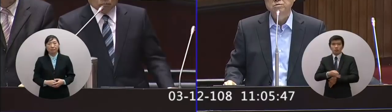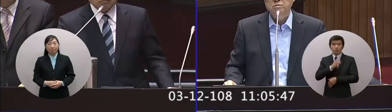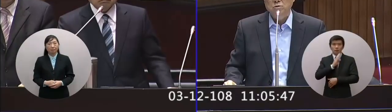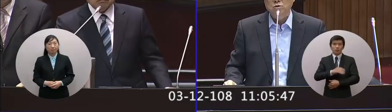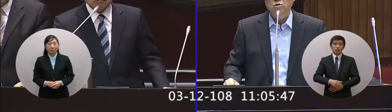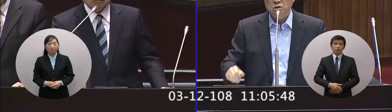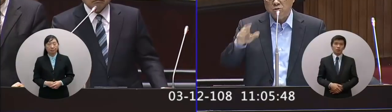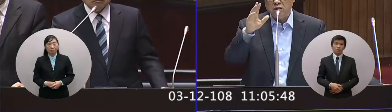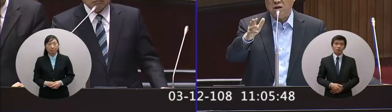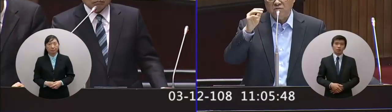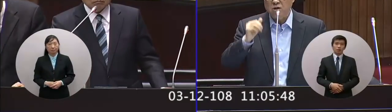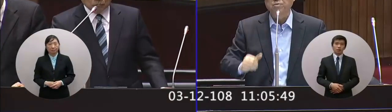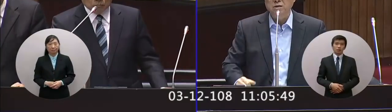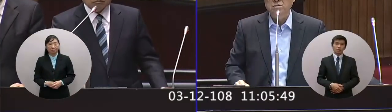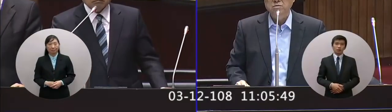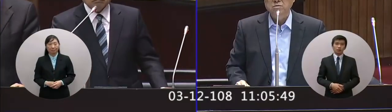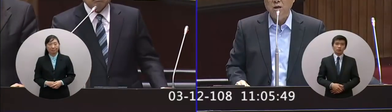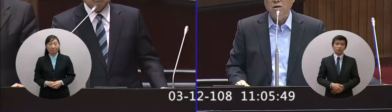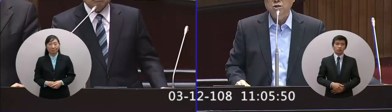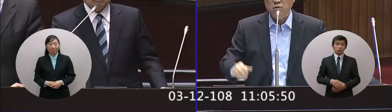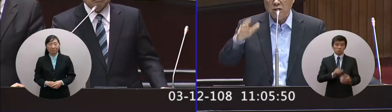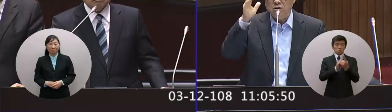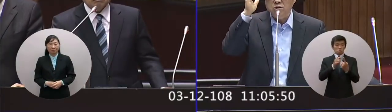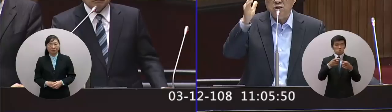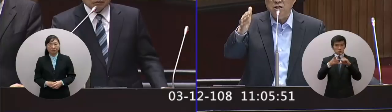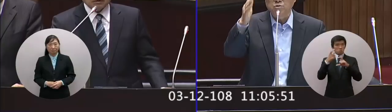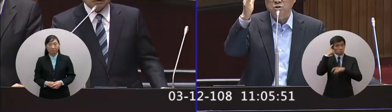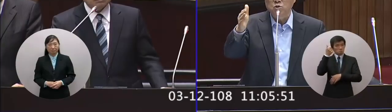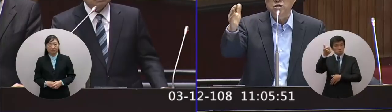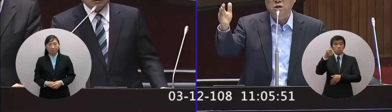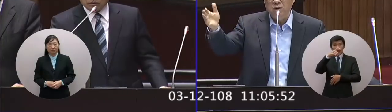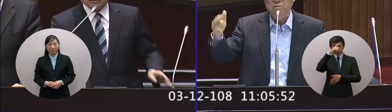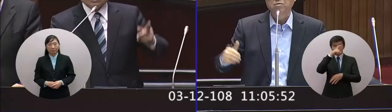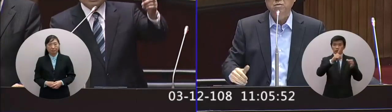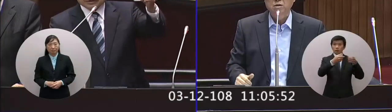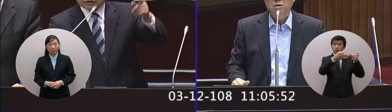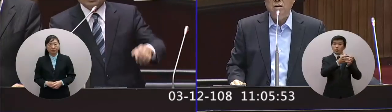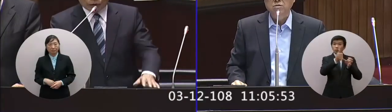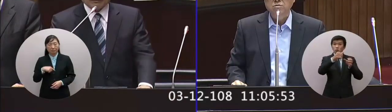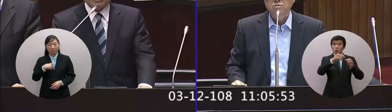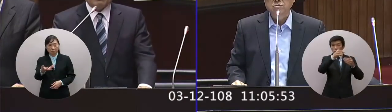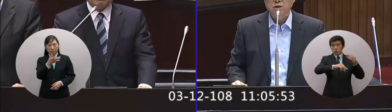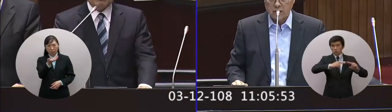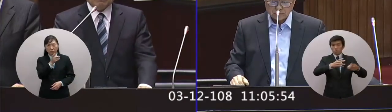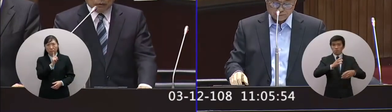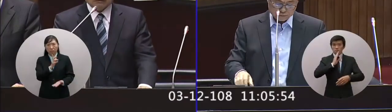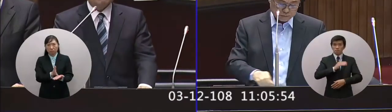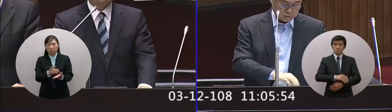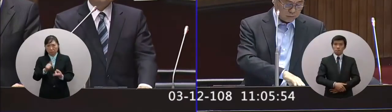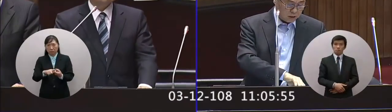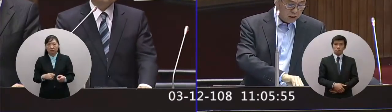啊， 我对这个院长答复我很满意，啊，希望能够在财政部收回成命。 你讲这个有道理啊。